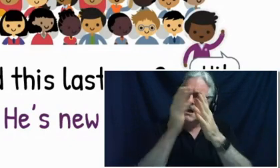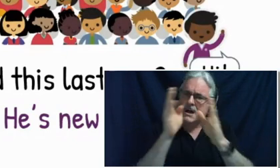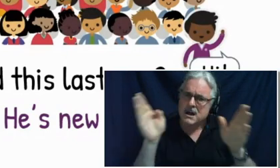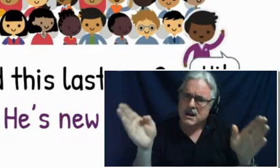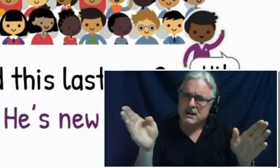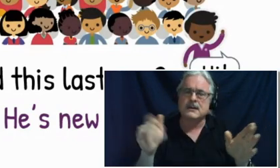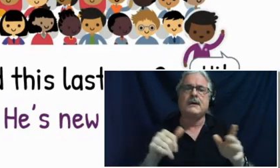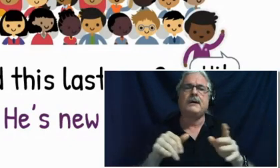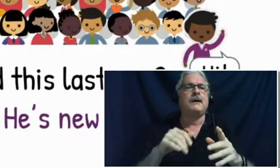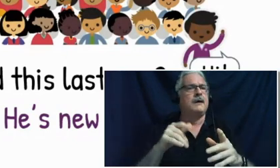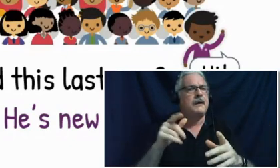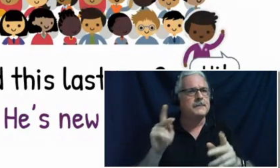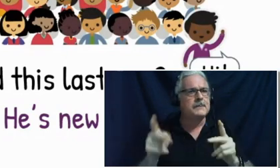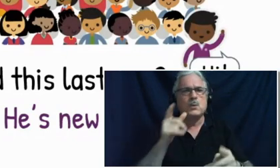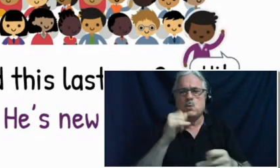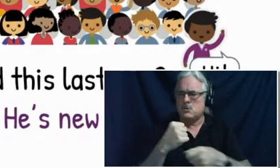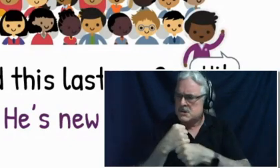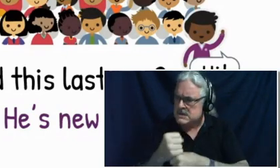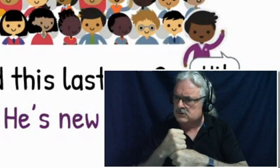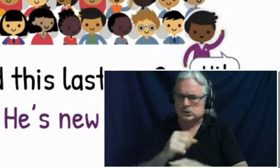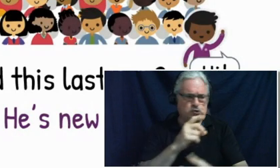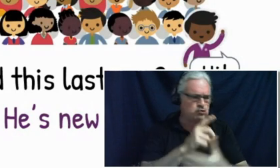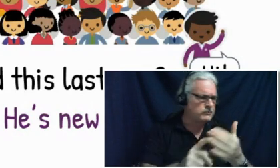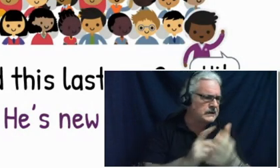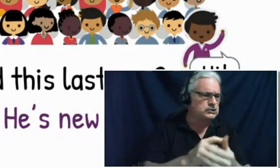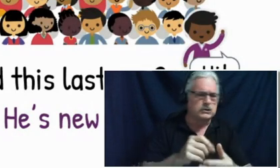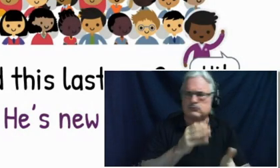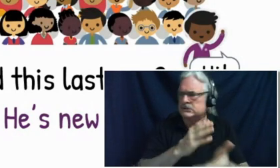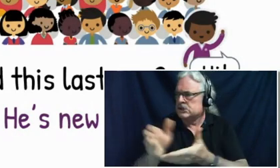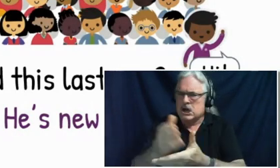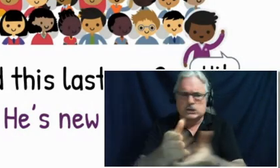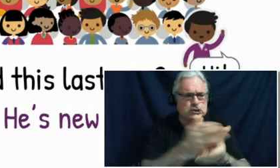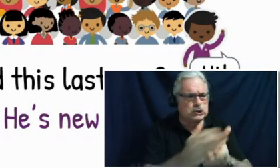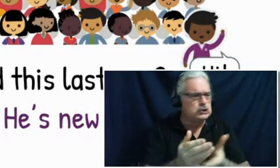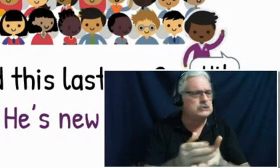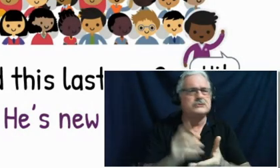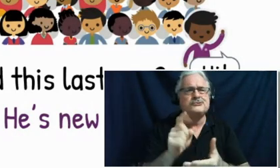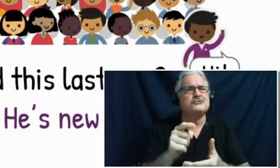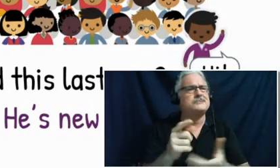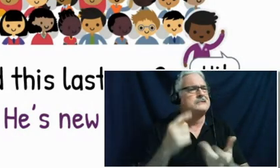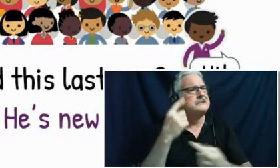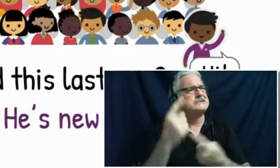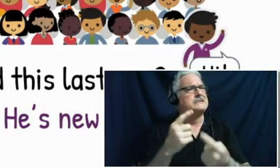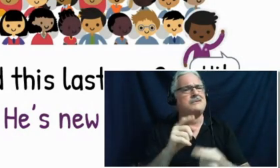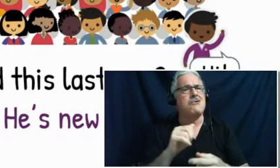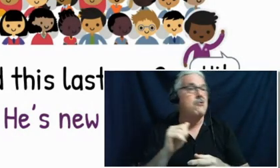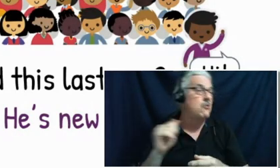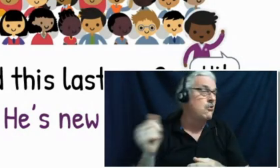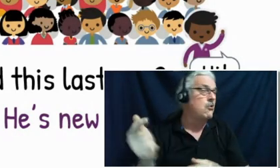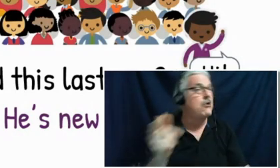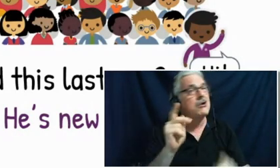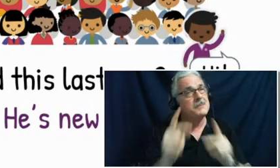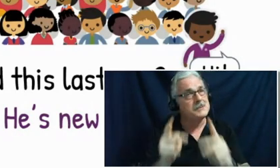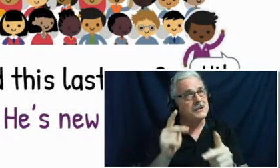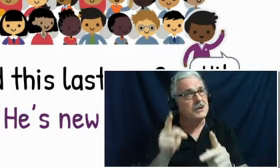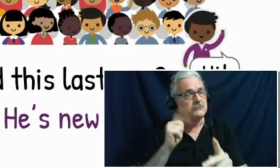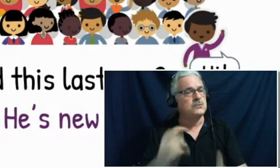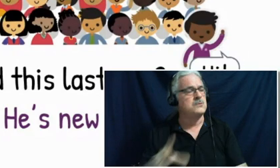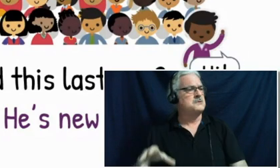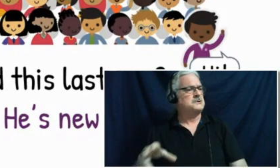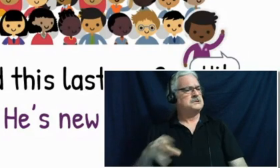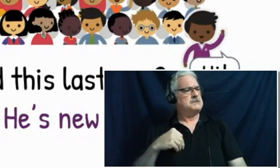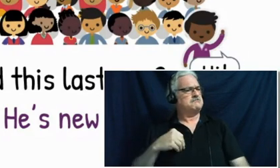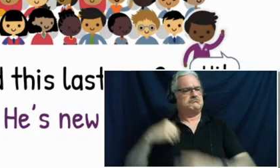la discrimination et le rejet sont les mêmes pour tous les exclus. Chaque société doit prendre conscience de